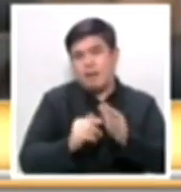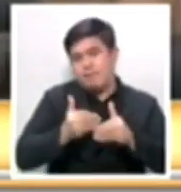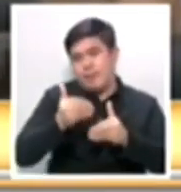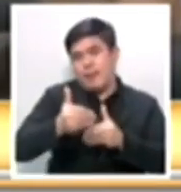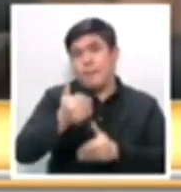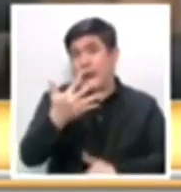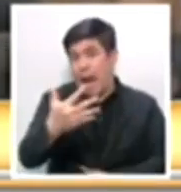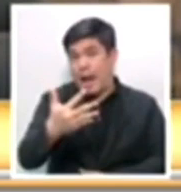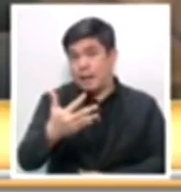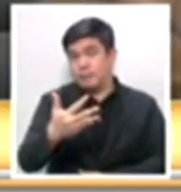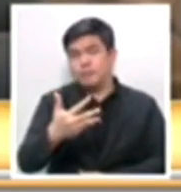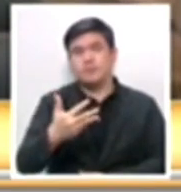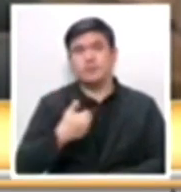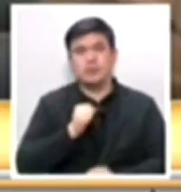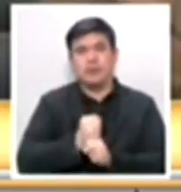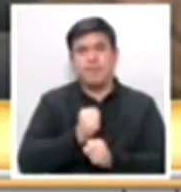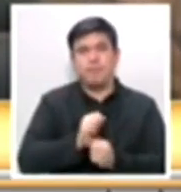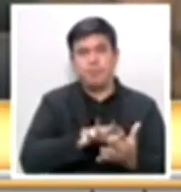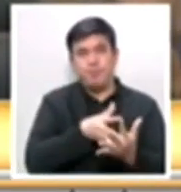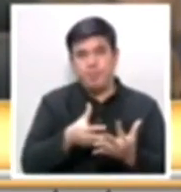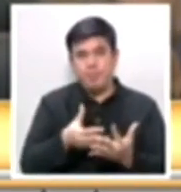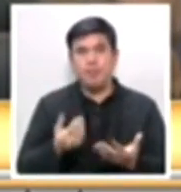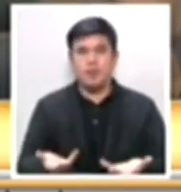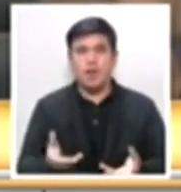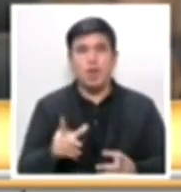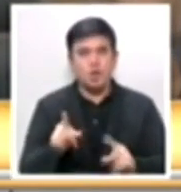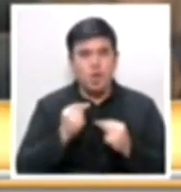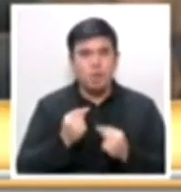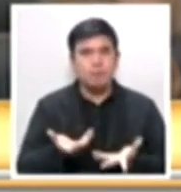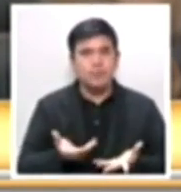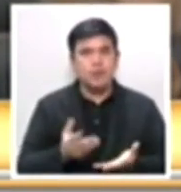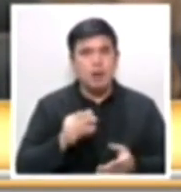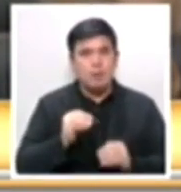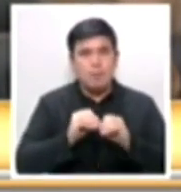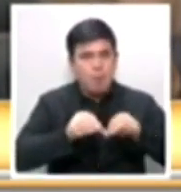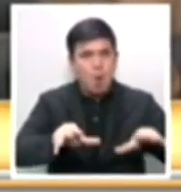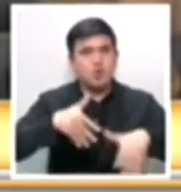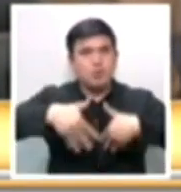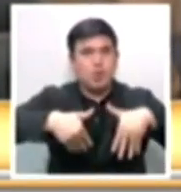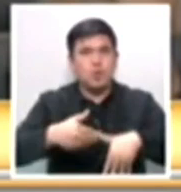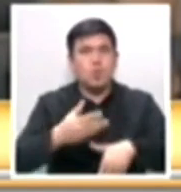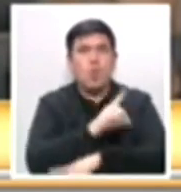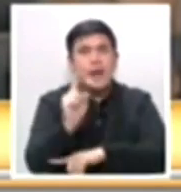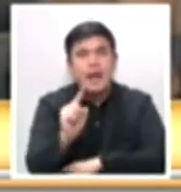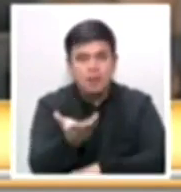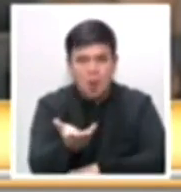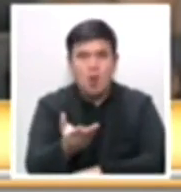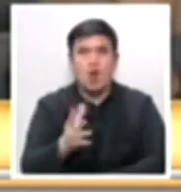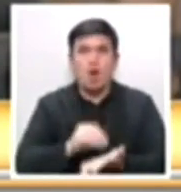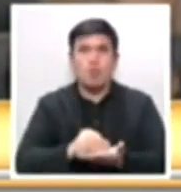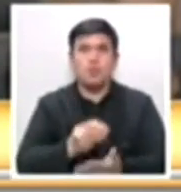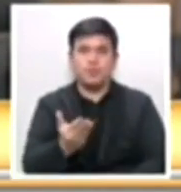ให้กับที่ปรึกษาของการจัดทำผังเมืองครับจะรับปากได้ไหมว่าจะเปิดเผยให้สาธารณชนเมื่อไหร่ซึ่งผมยินดี